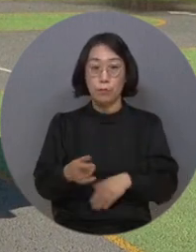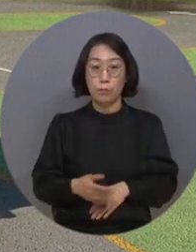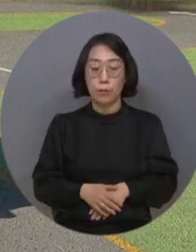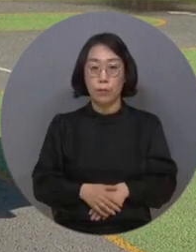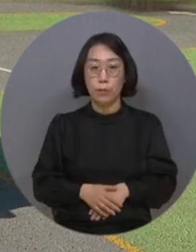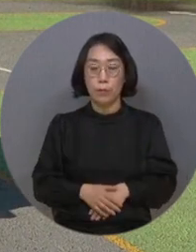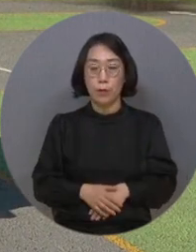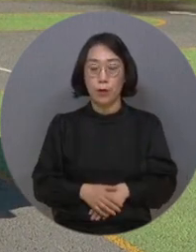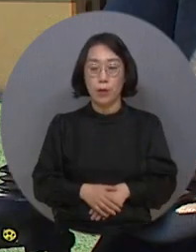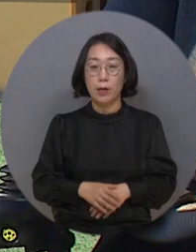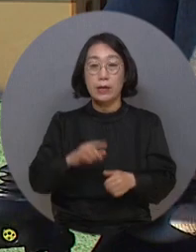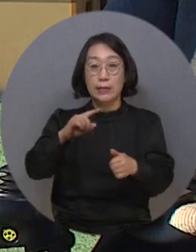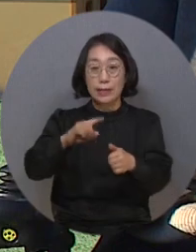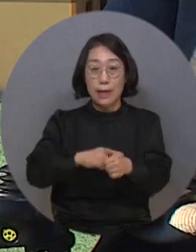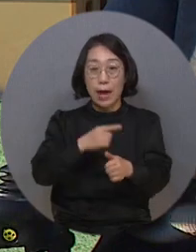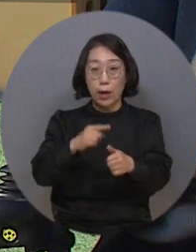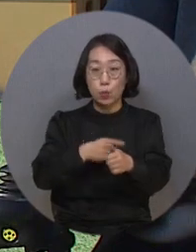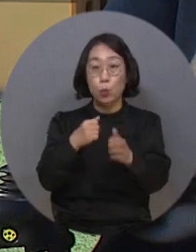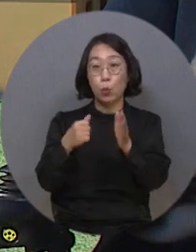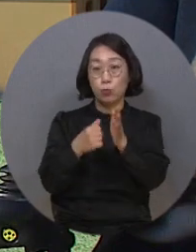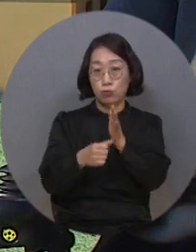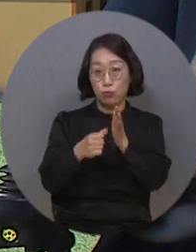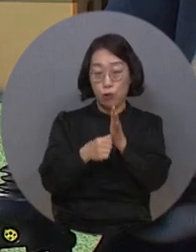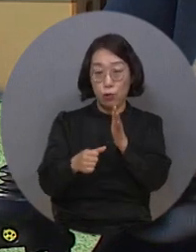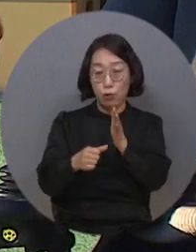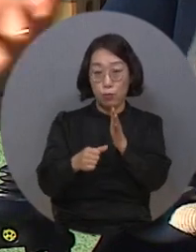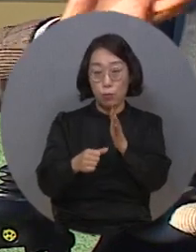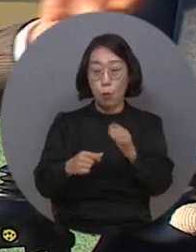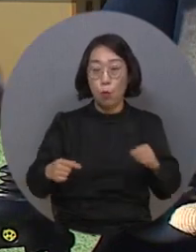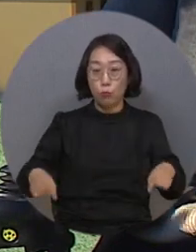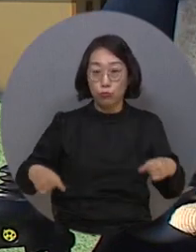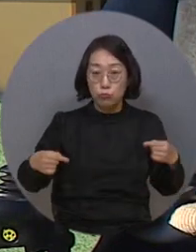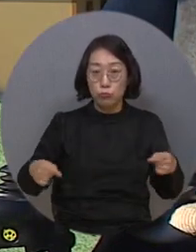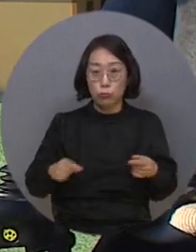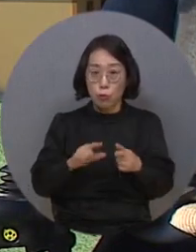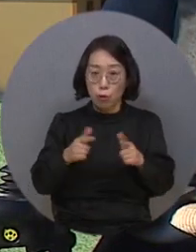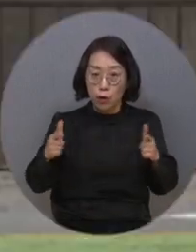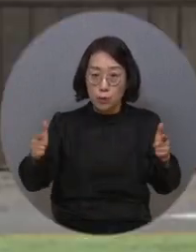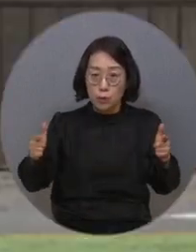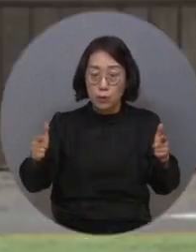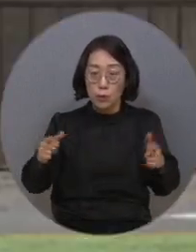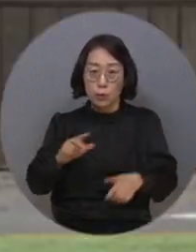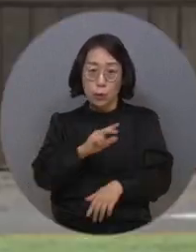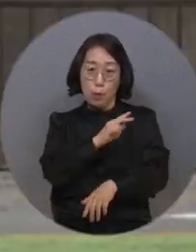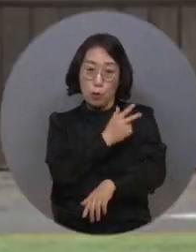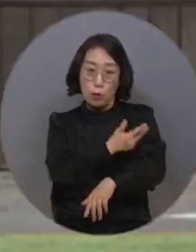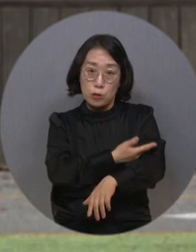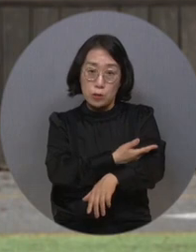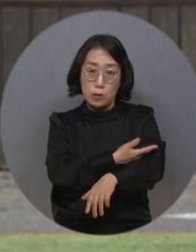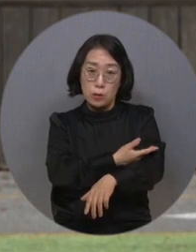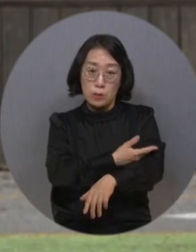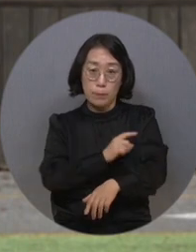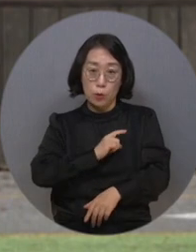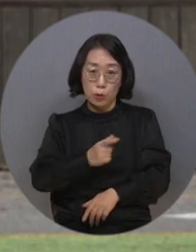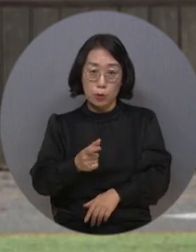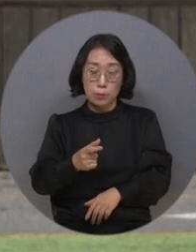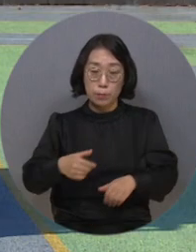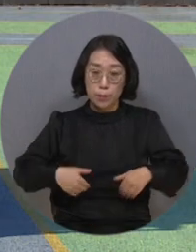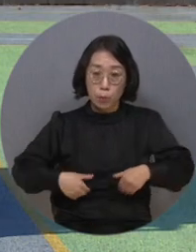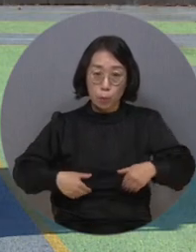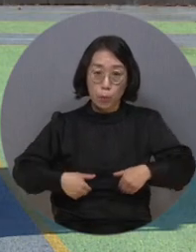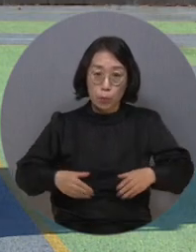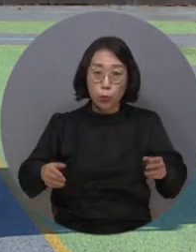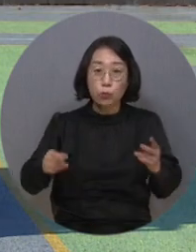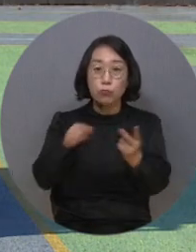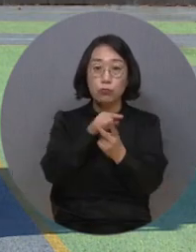전동 보장구 이걸 사용하려면 네. 면허증 있어야 됩니까 없어야 됩니까? 막 하면 되는 거 아닙니까? 아니